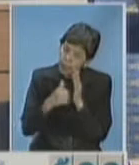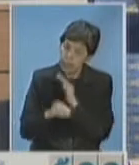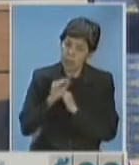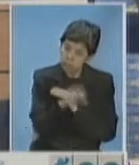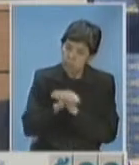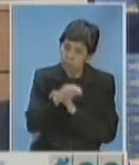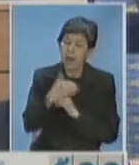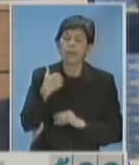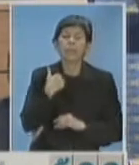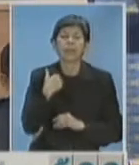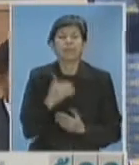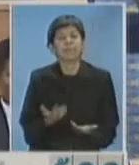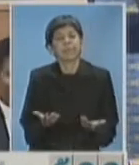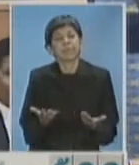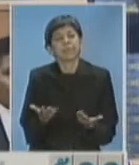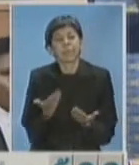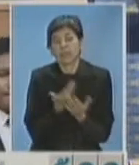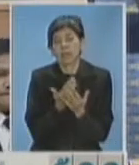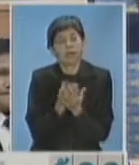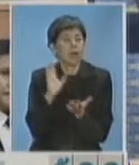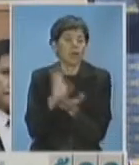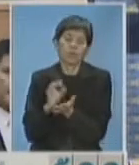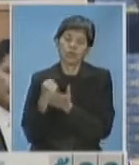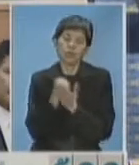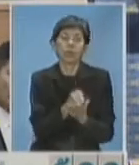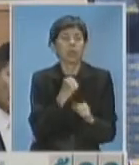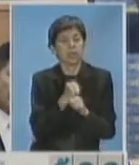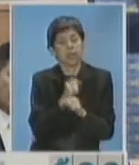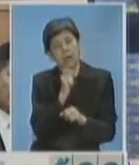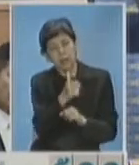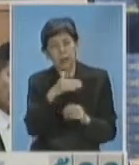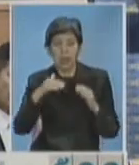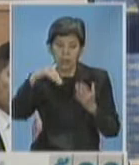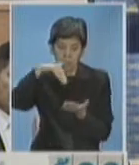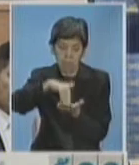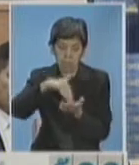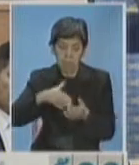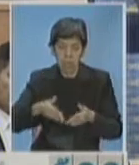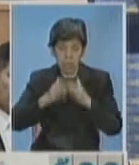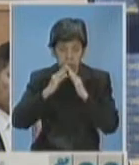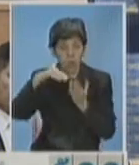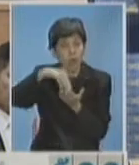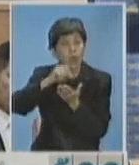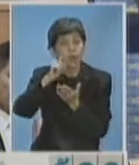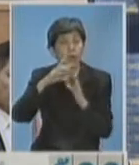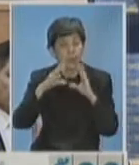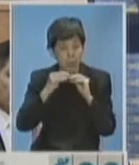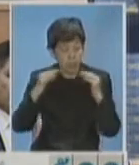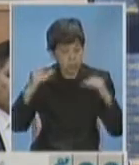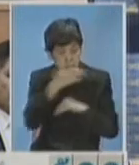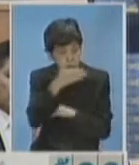ดแต่ไม่ได้งบประมาณในการที่จะจัดจ้างศูนย์ประชุมนานาชาติท่านประธ